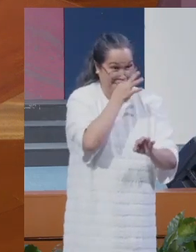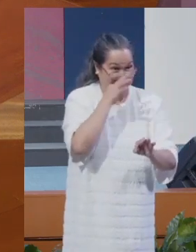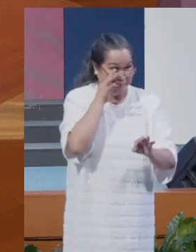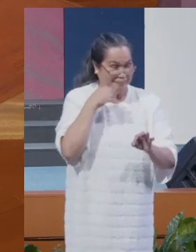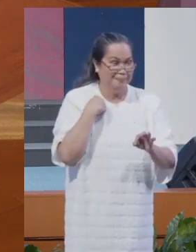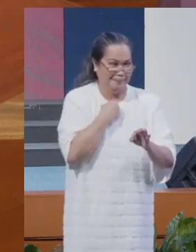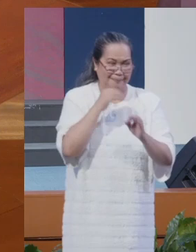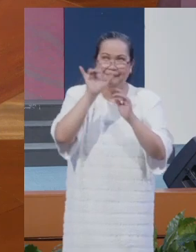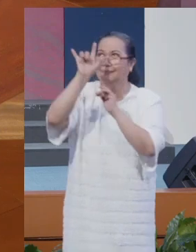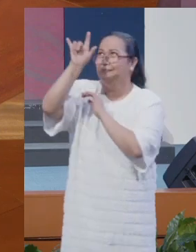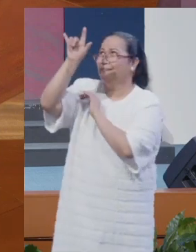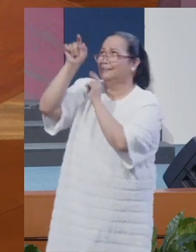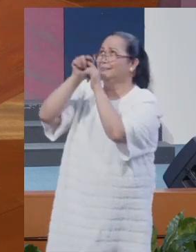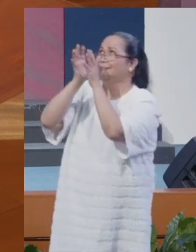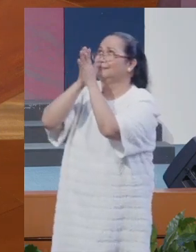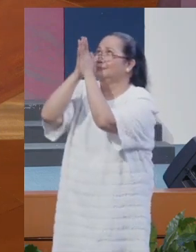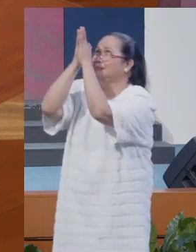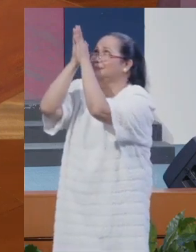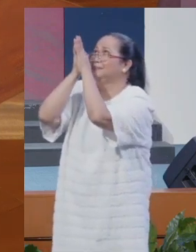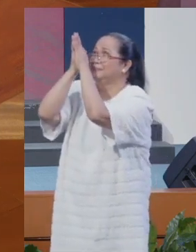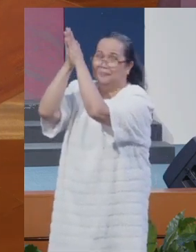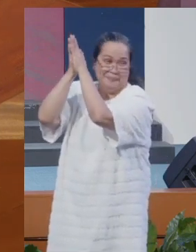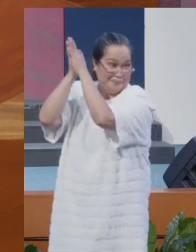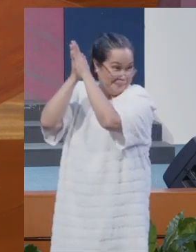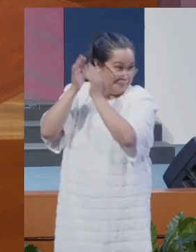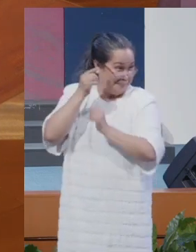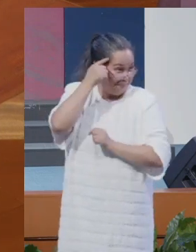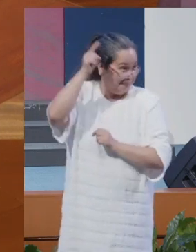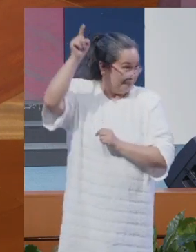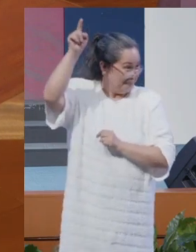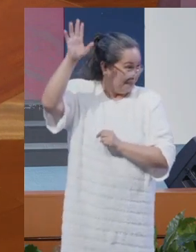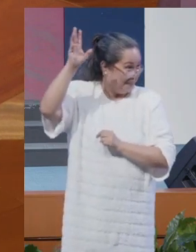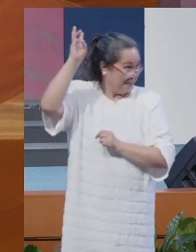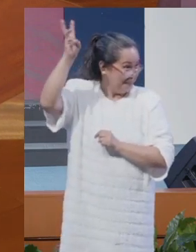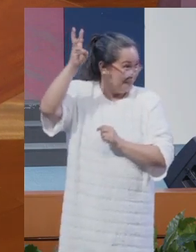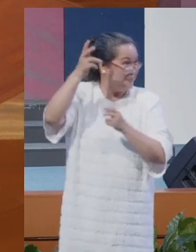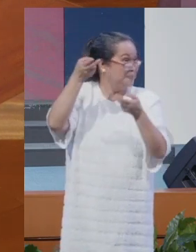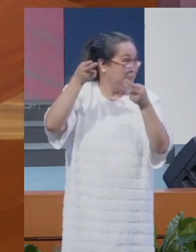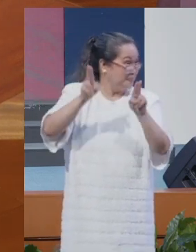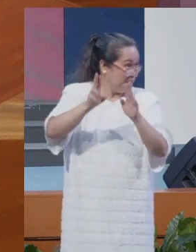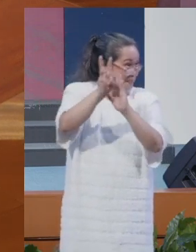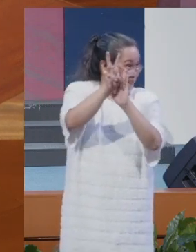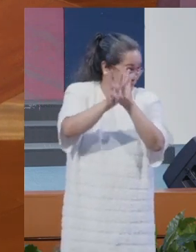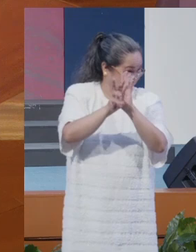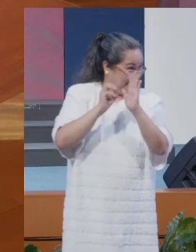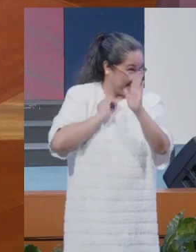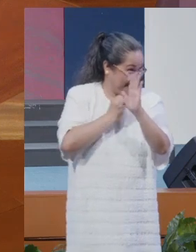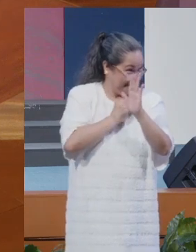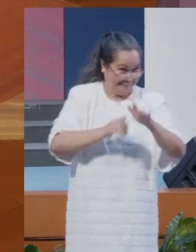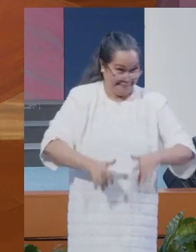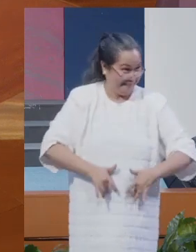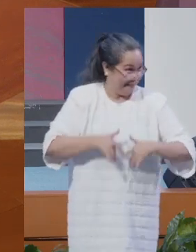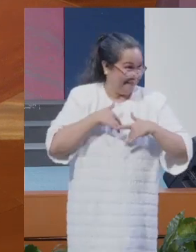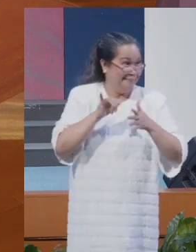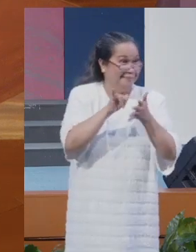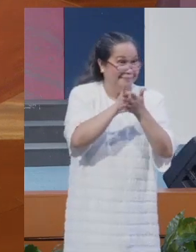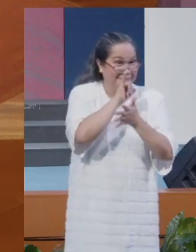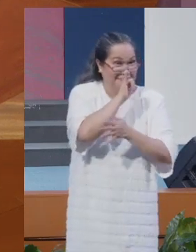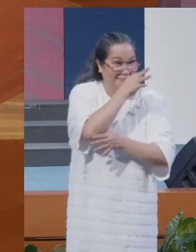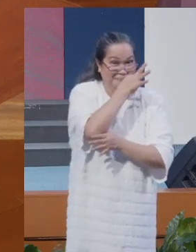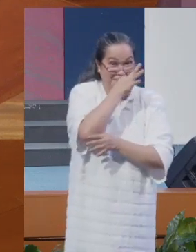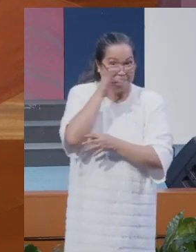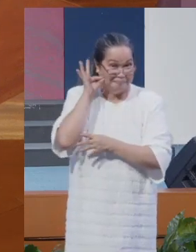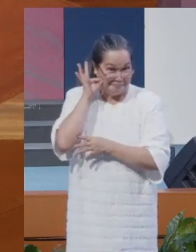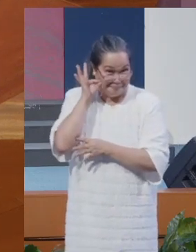ng ating pananalangin para gawin ng Diyos ang kanyang kalooban sa ating mga buhay. Yan po ang fasting.